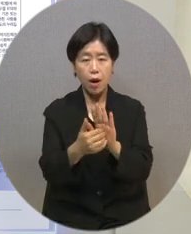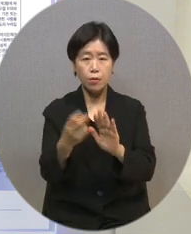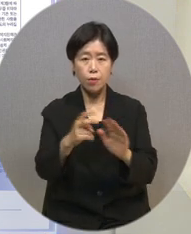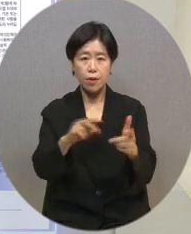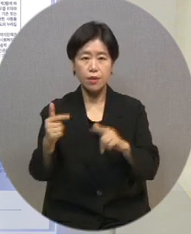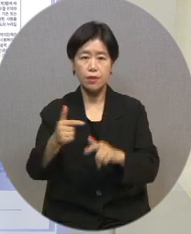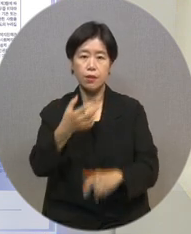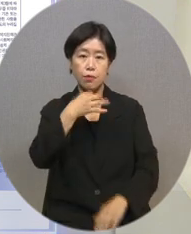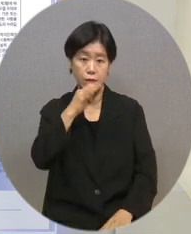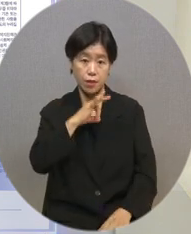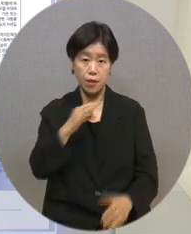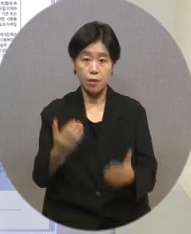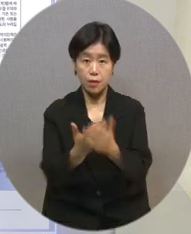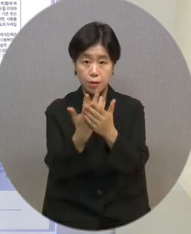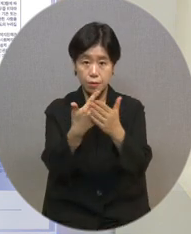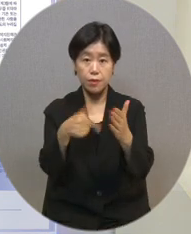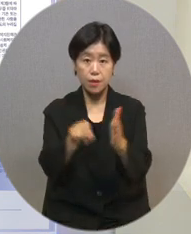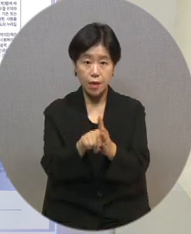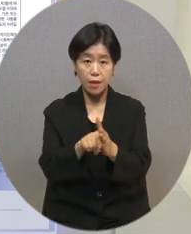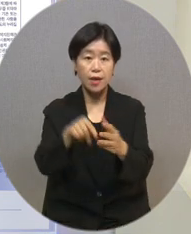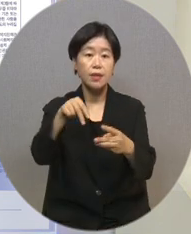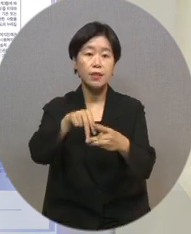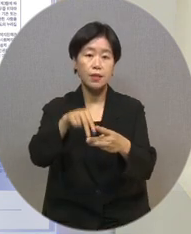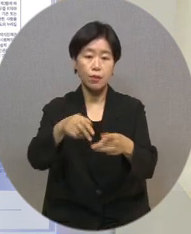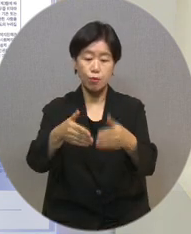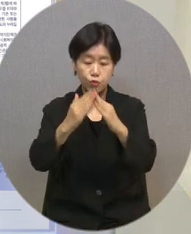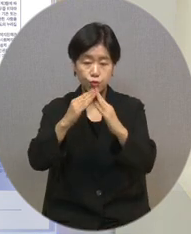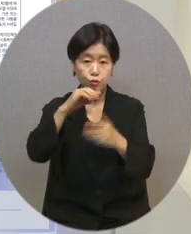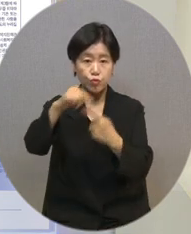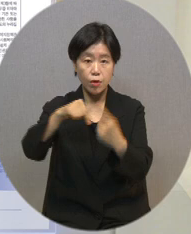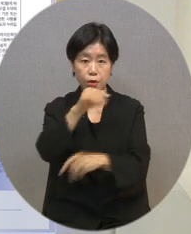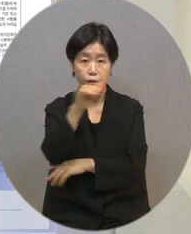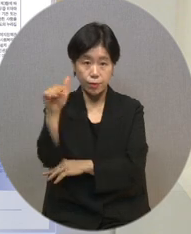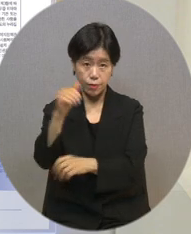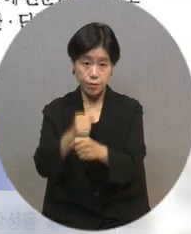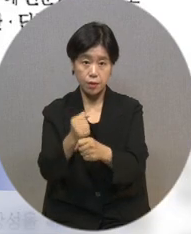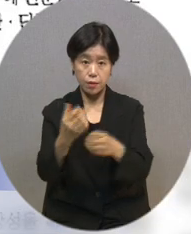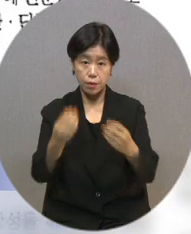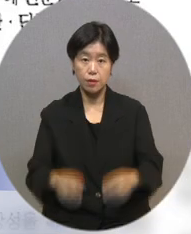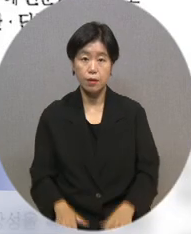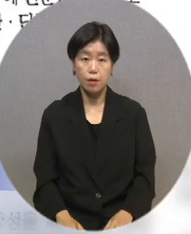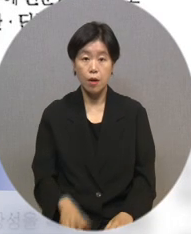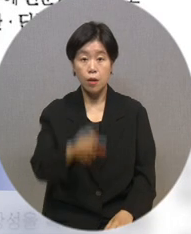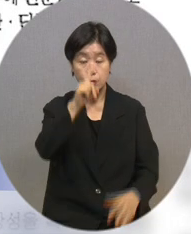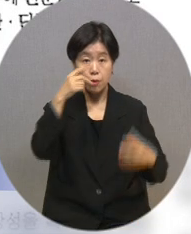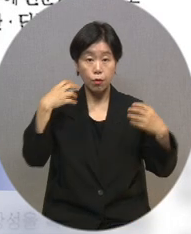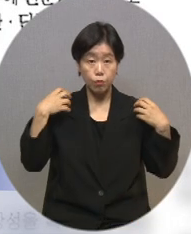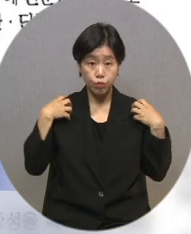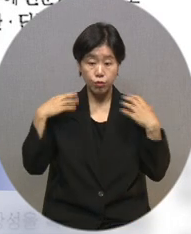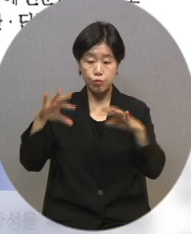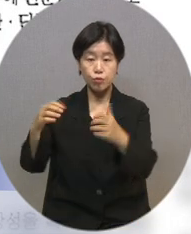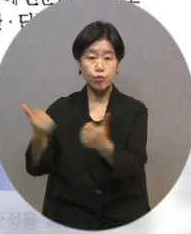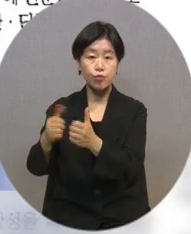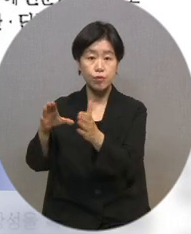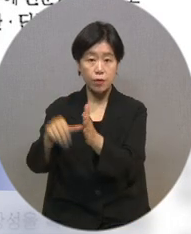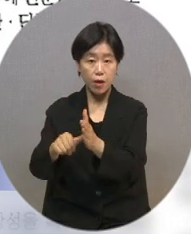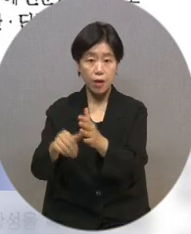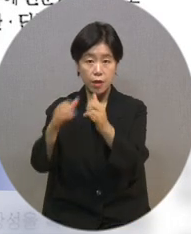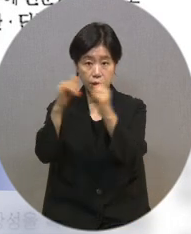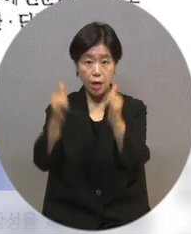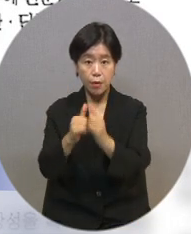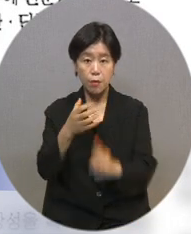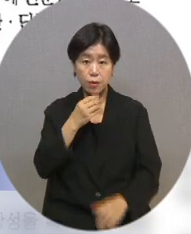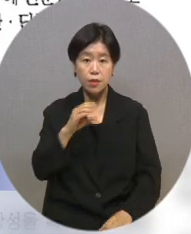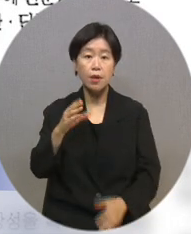사회복지 종사자 권익지원 센터의 설치운영 기준이 마련됐습니다 정부는 국무회의에서 사회복지